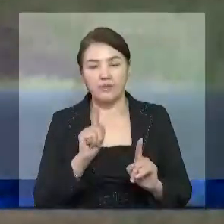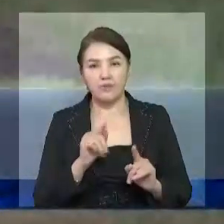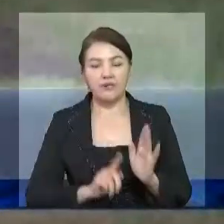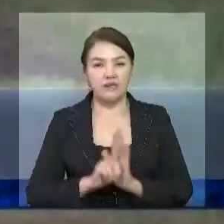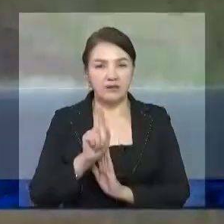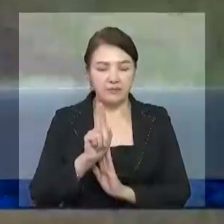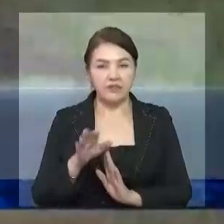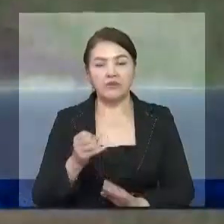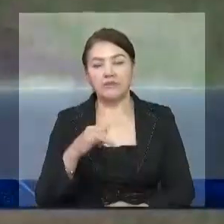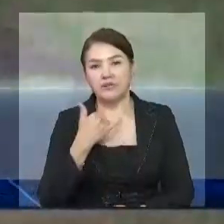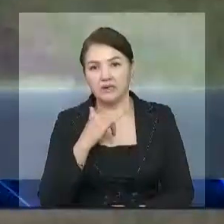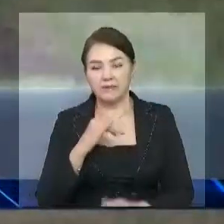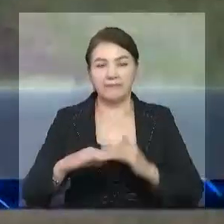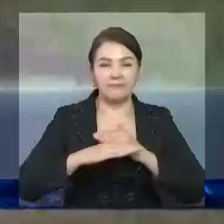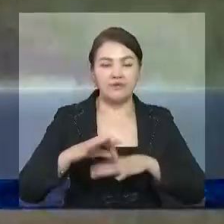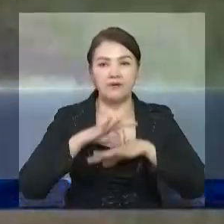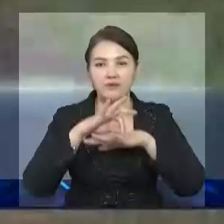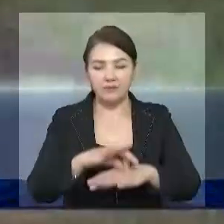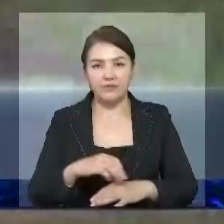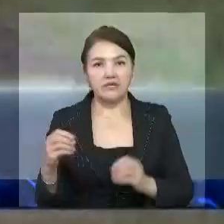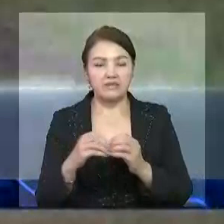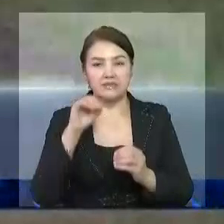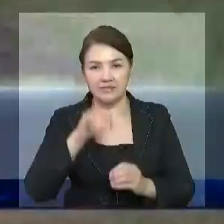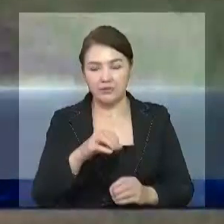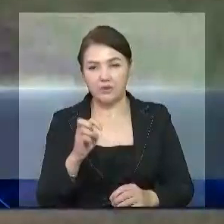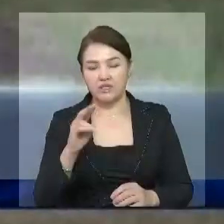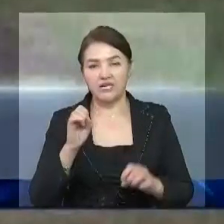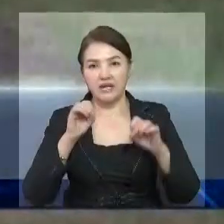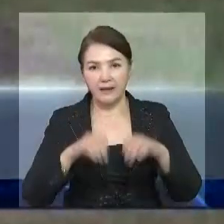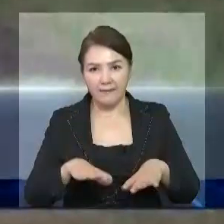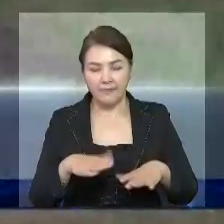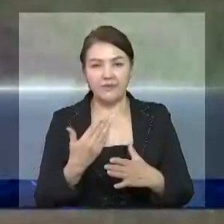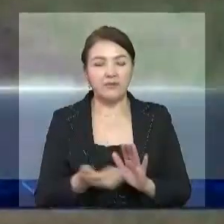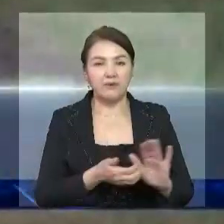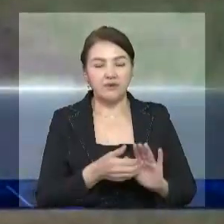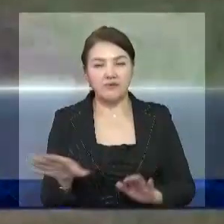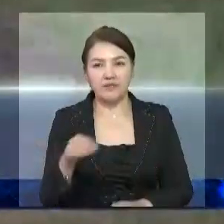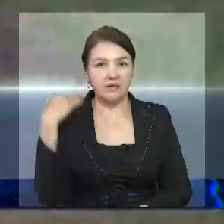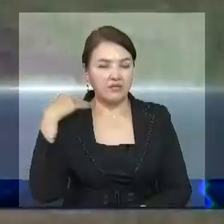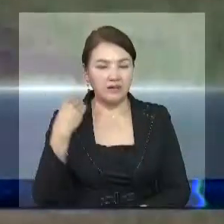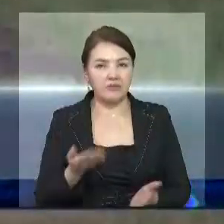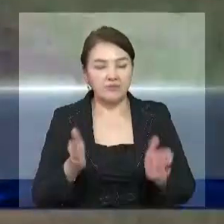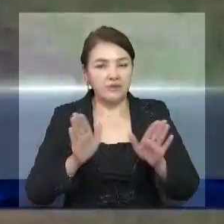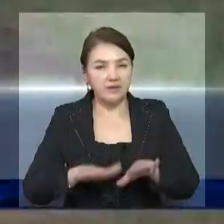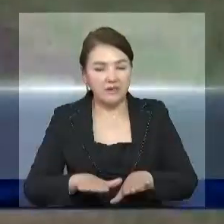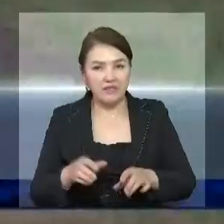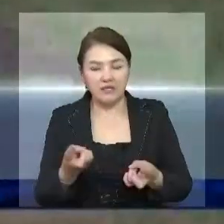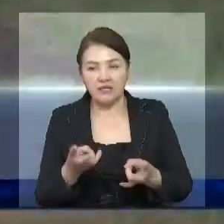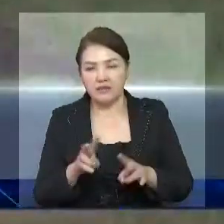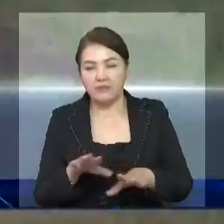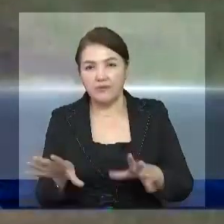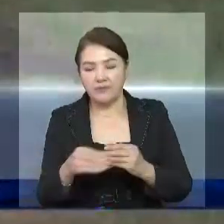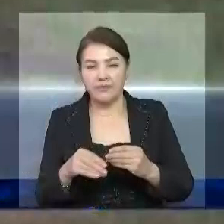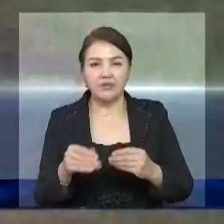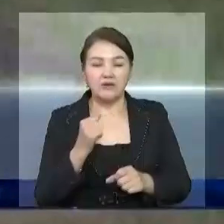начала старта субботников на полигон было вывезено более 10 тысяч тонн мусора. Призываю всех актюбинцев не оставаться в стороне. Вместе